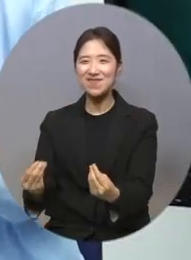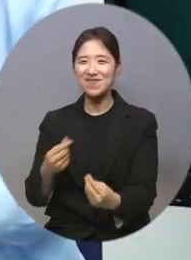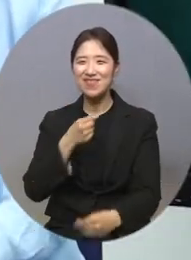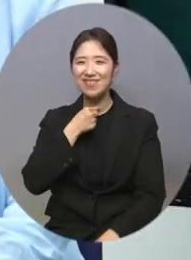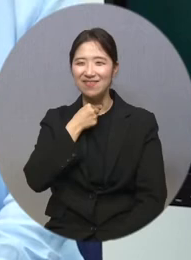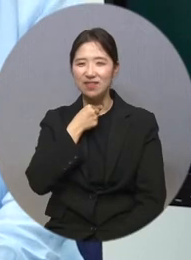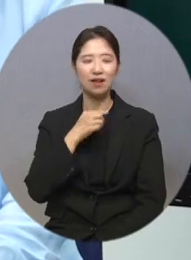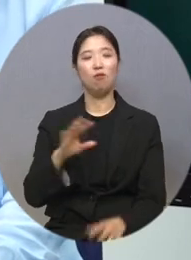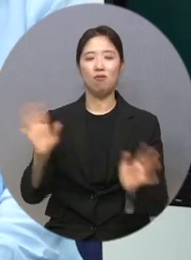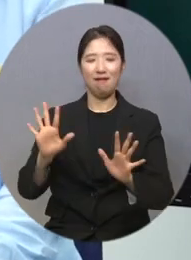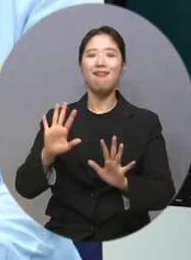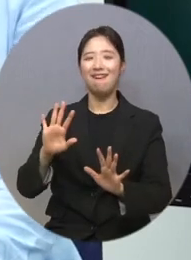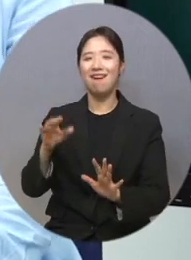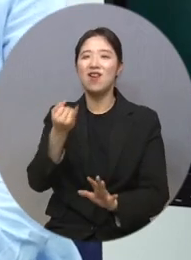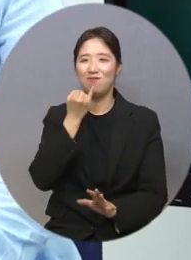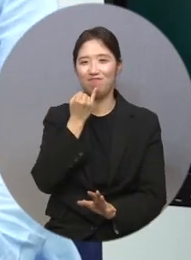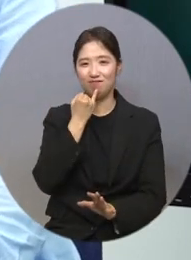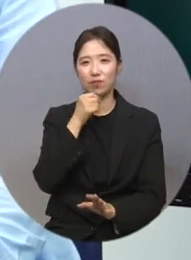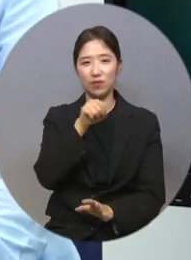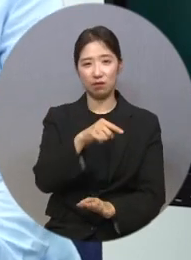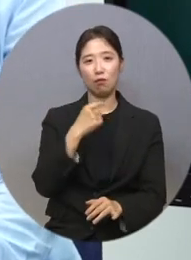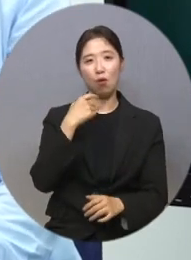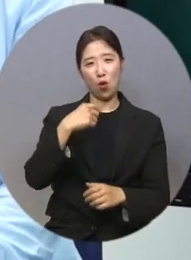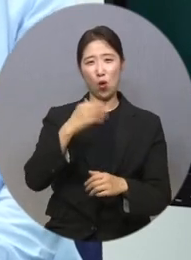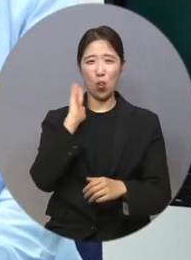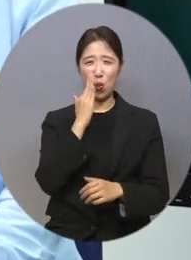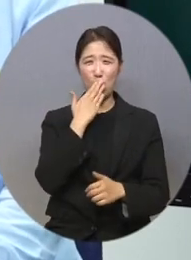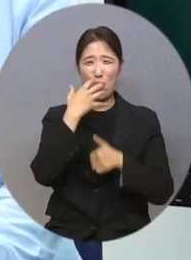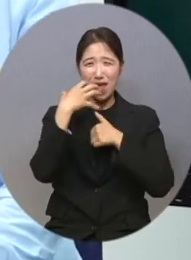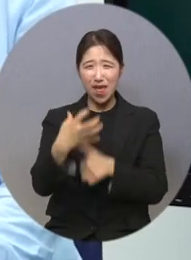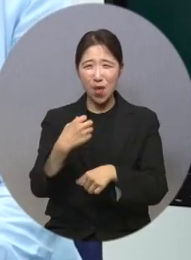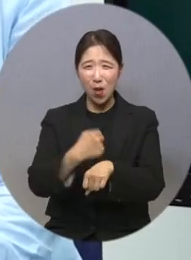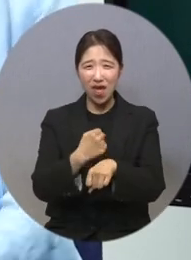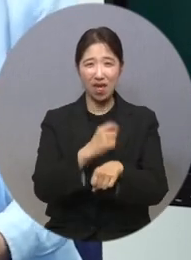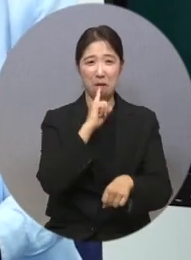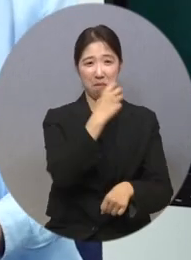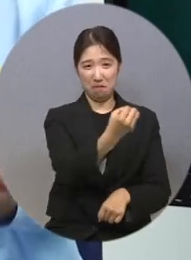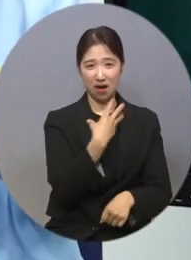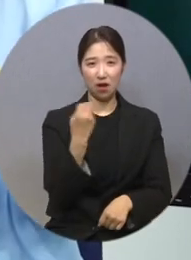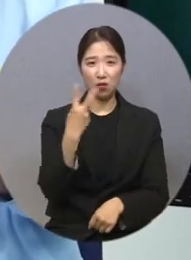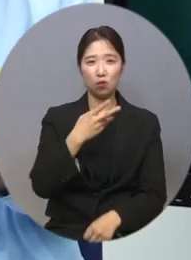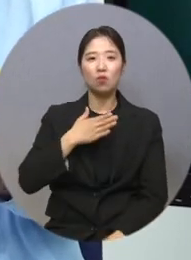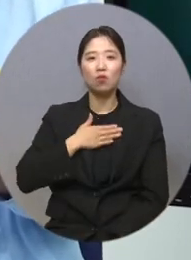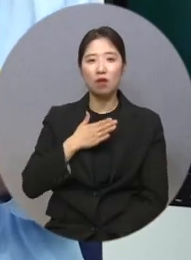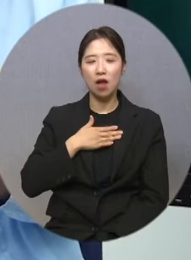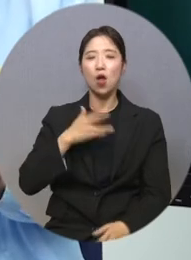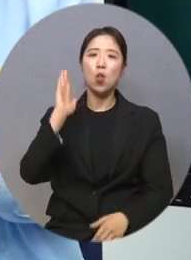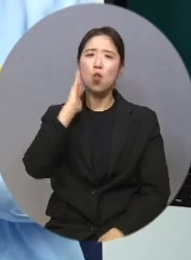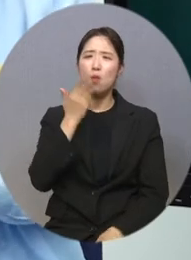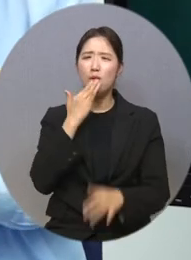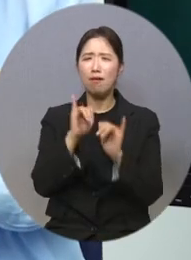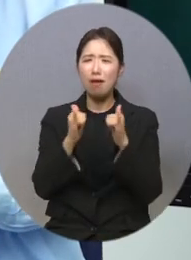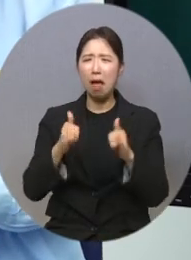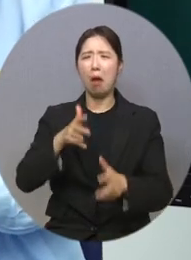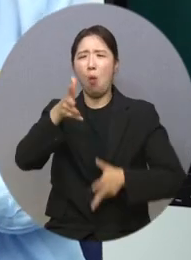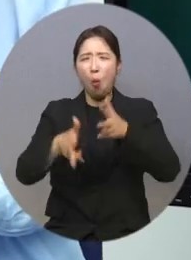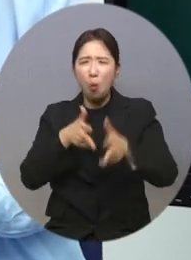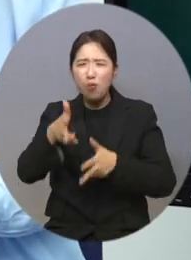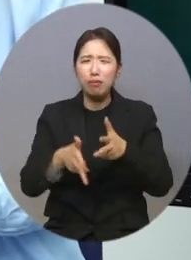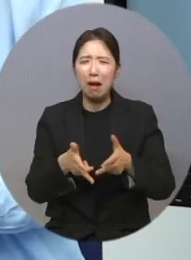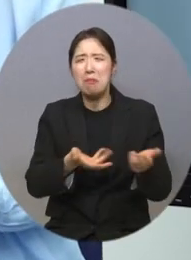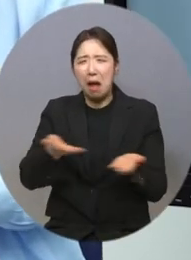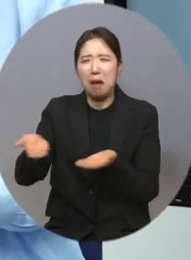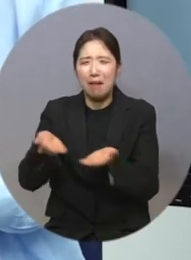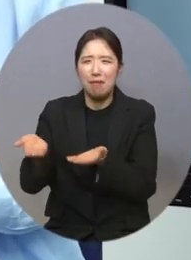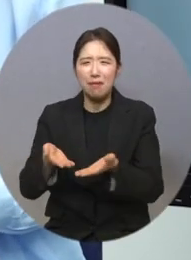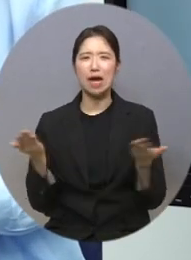아주 큰 도움이 되었죠. 네. 농인 이용하려고 그러는 거 아니냐고. 그리고 저는 이제 농인분들이 항상 공장에만 일을 해야